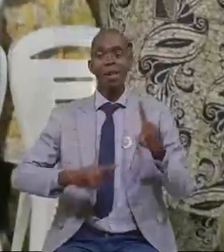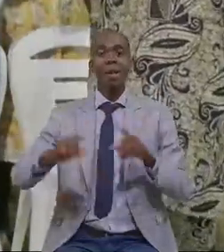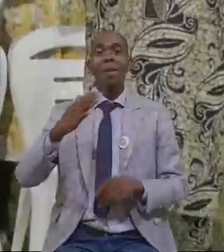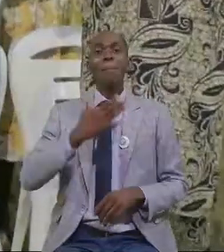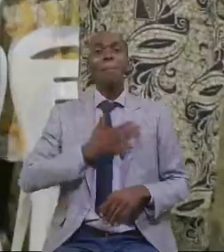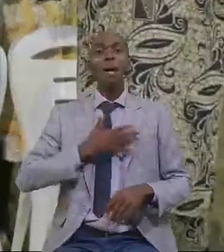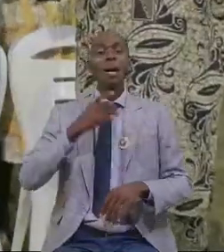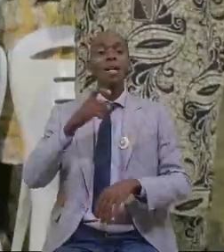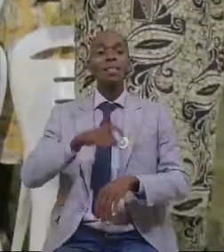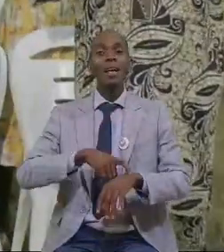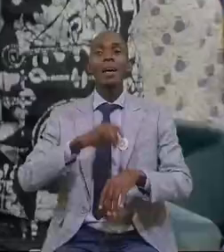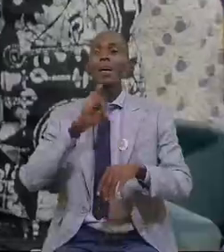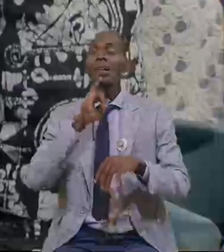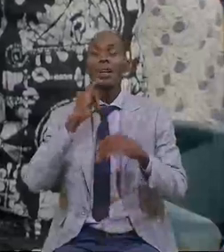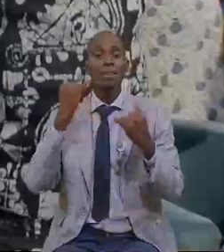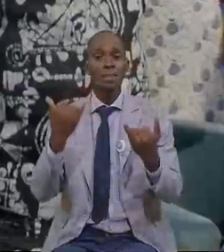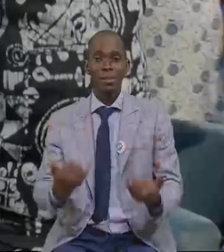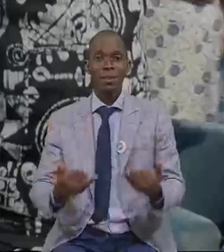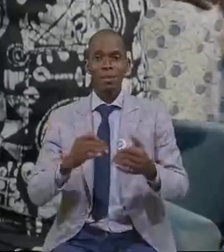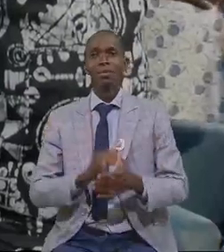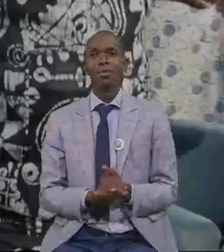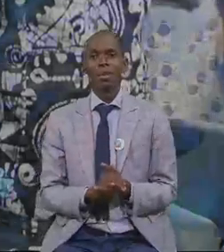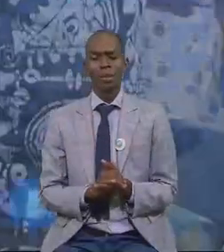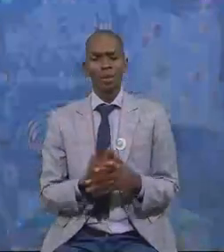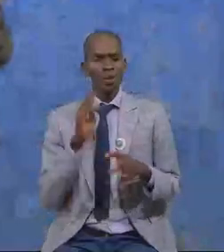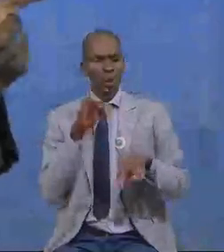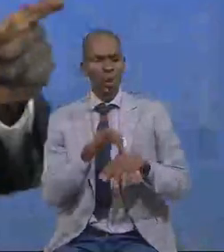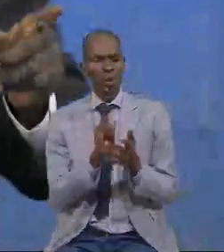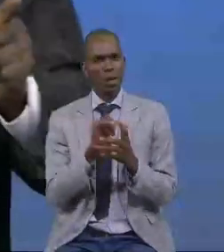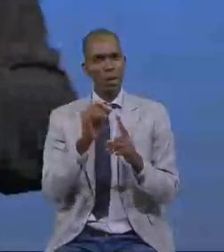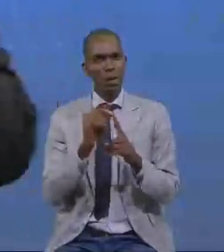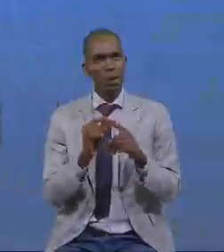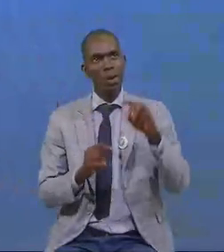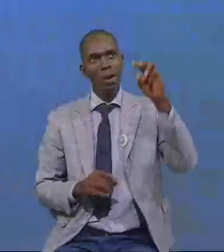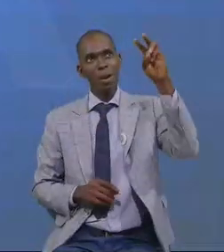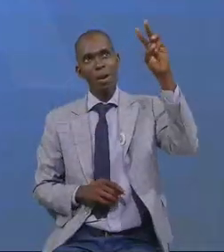Mon heure sonne. Regardez le mot miracle. M.